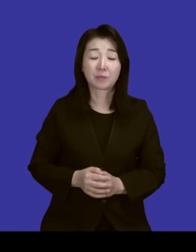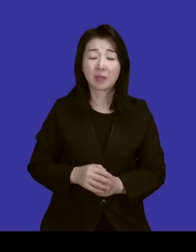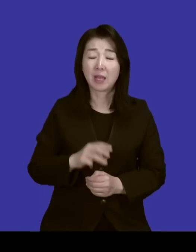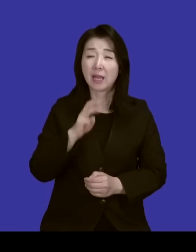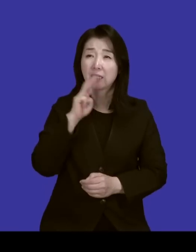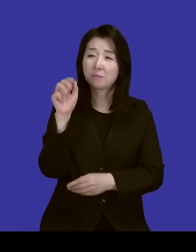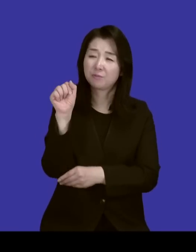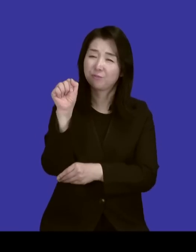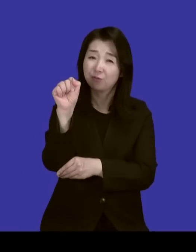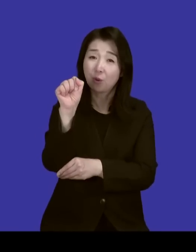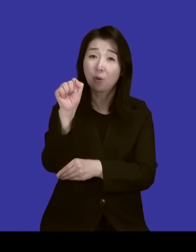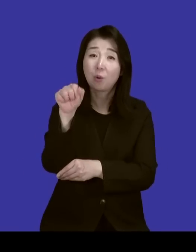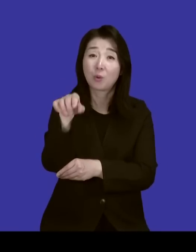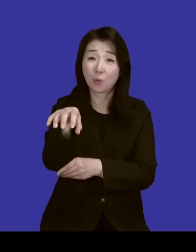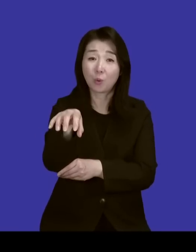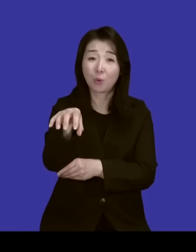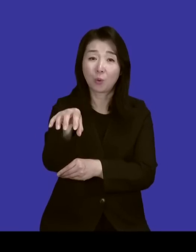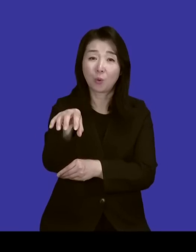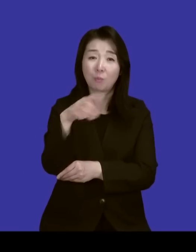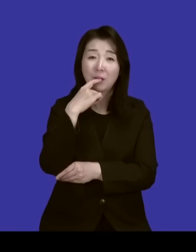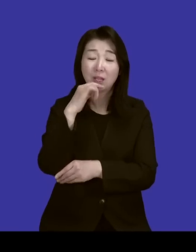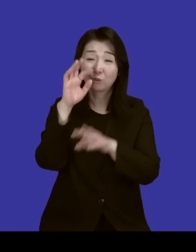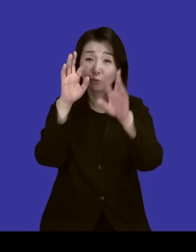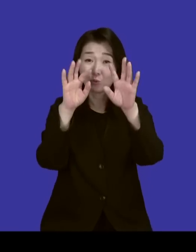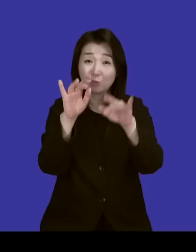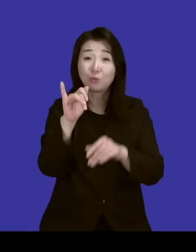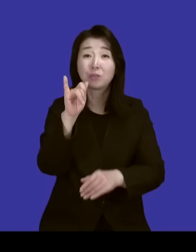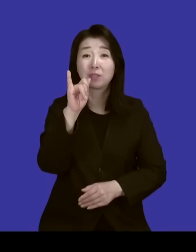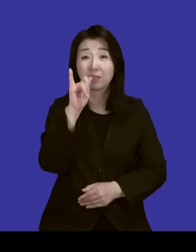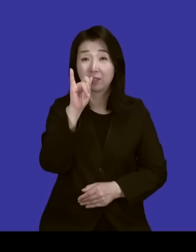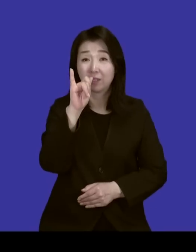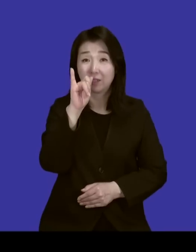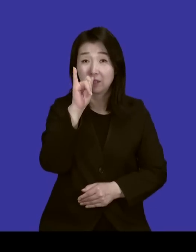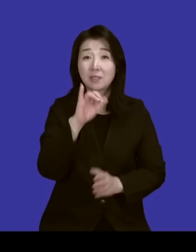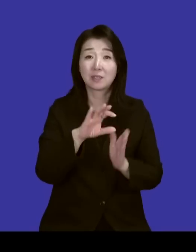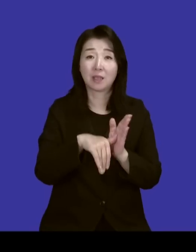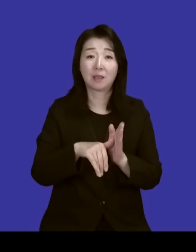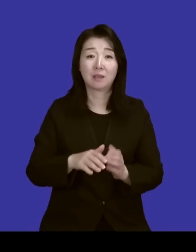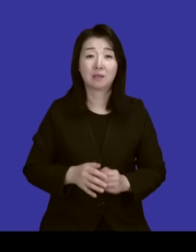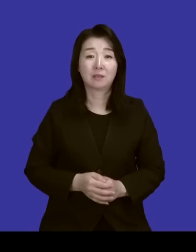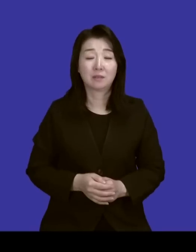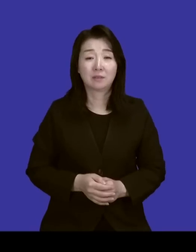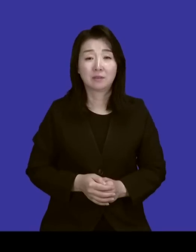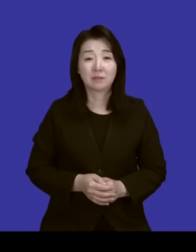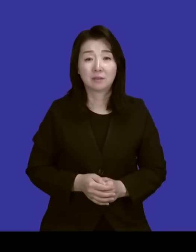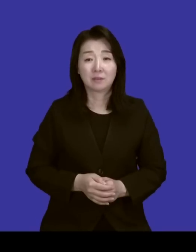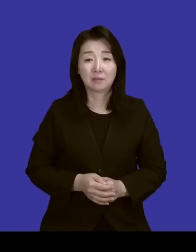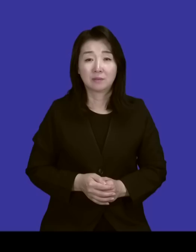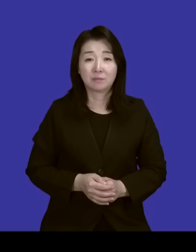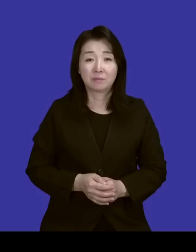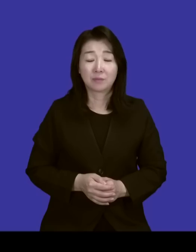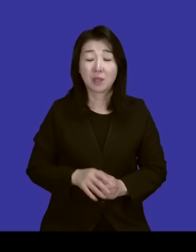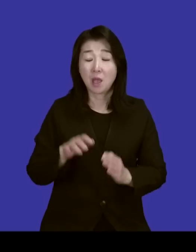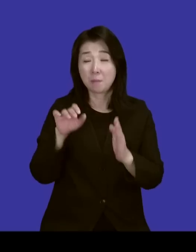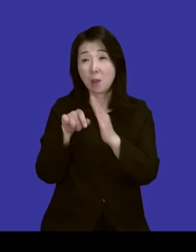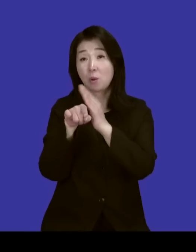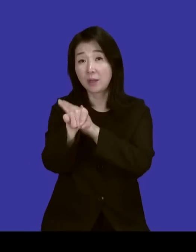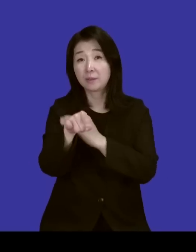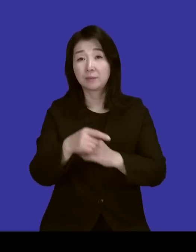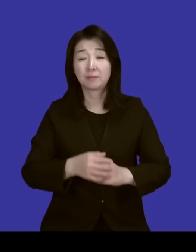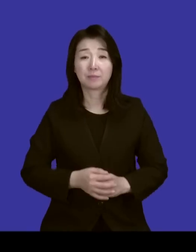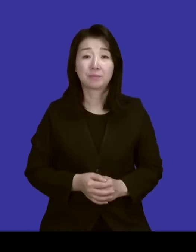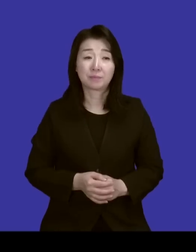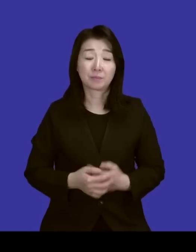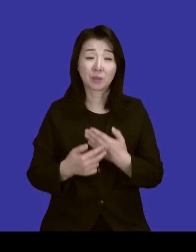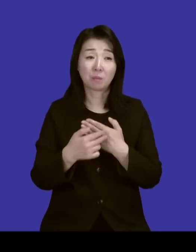30분 거리인데 예, 막 눈이 오는 그런 때였는데 예, 그래서 30분에 바로 찾아갔어요. 예, 그래서